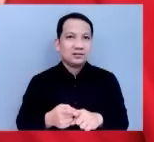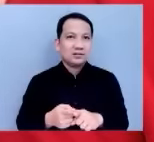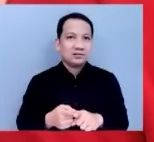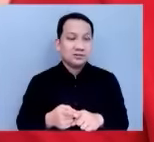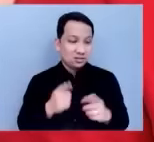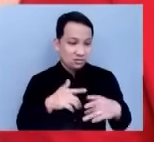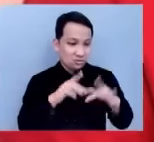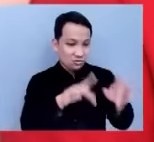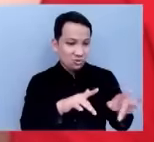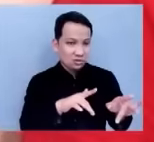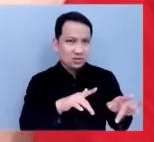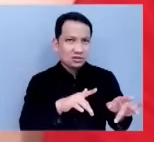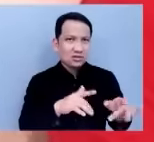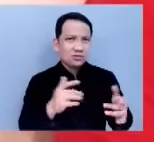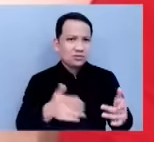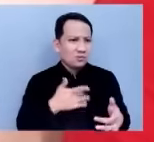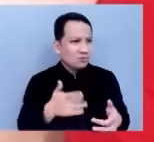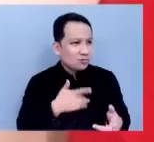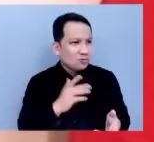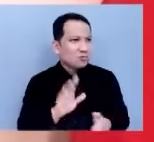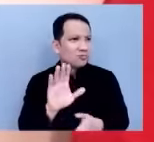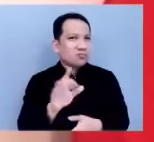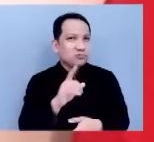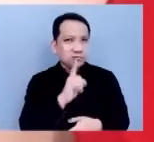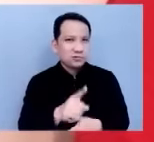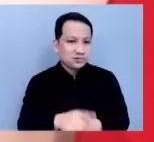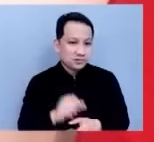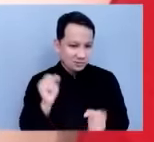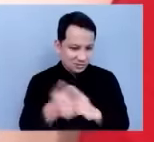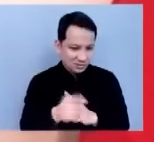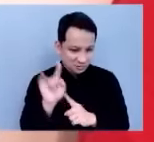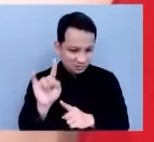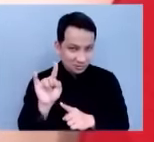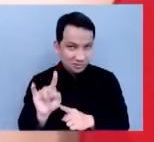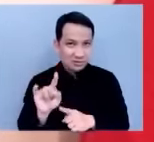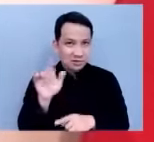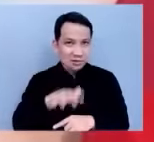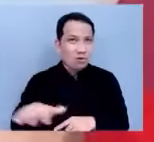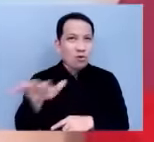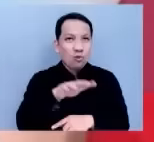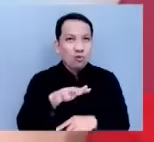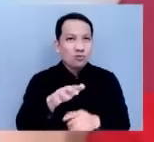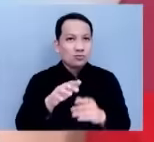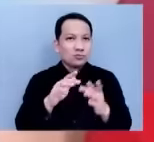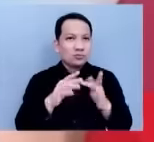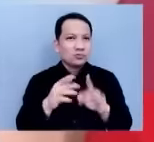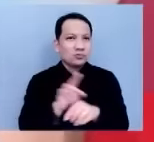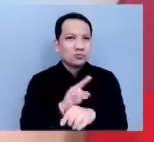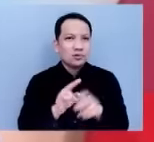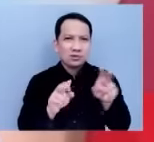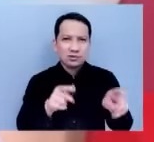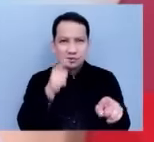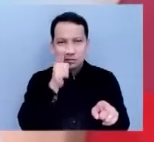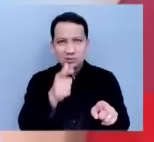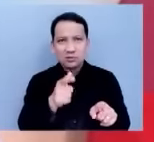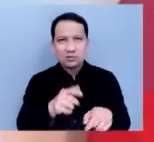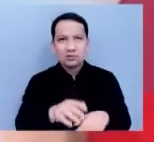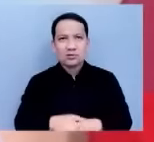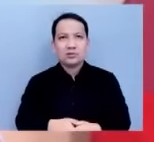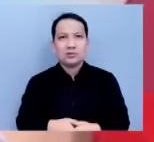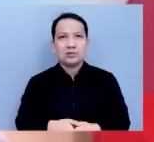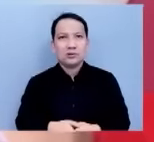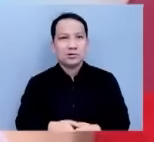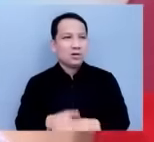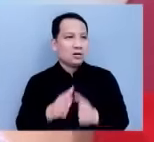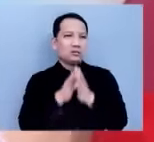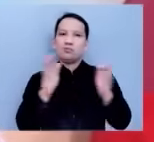pagsimpatsya na mararamdaman mo eh. Kasi sa social media at sa lahat ng platforms, makikita mong grabe